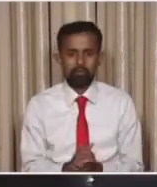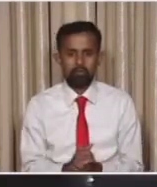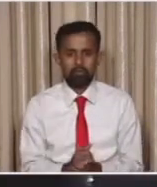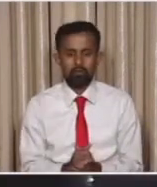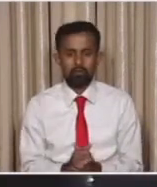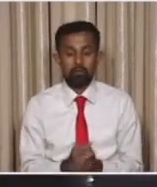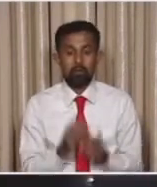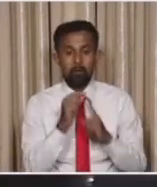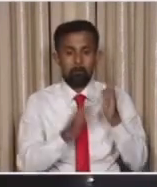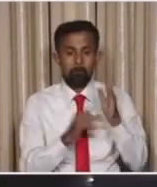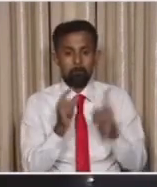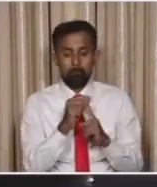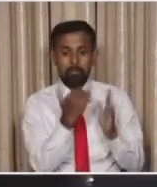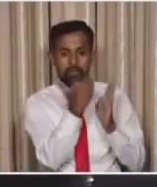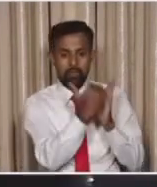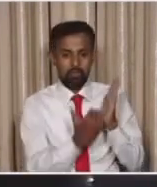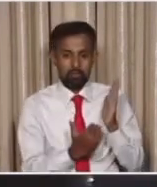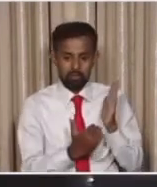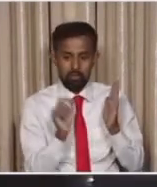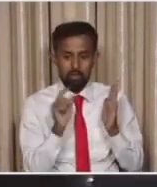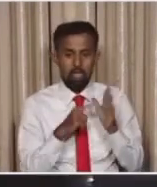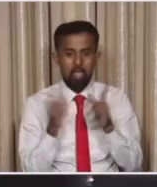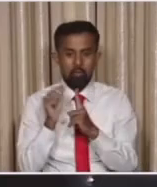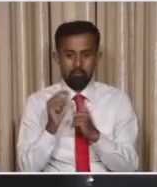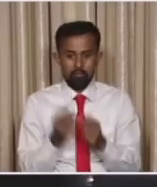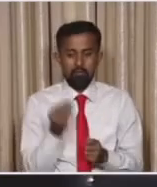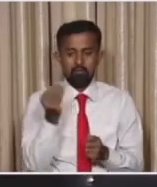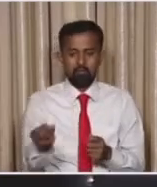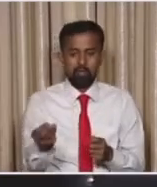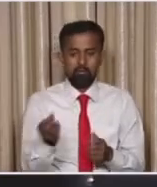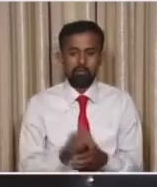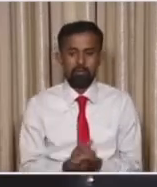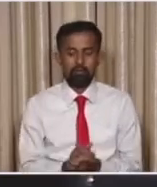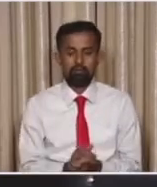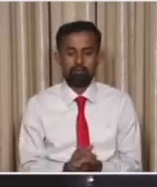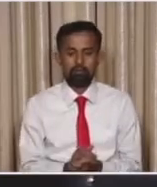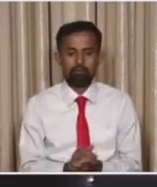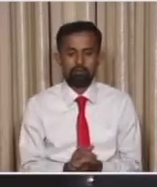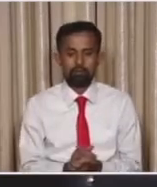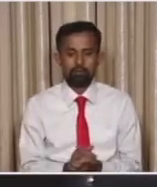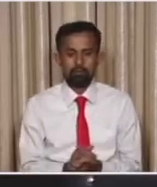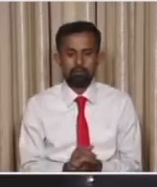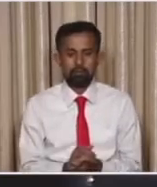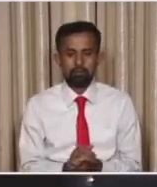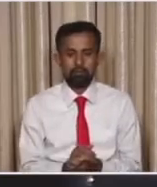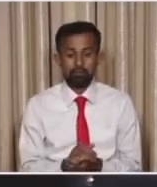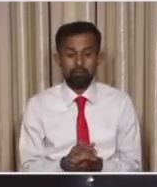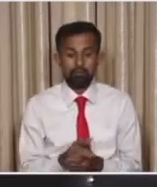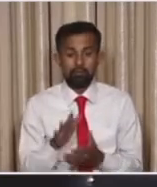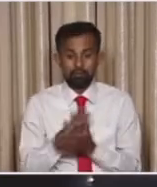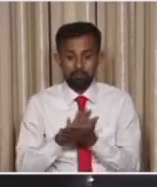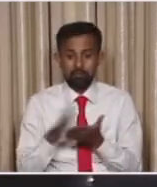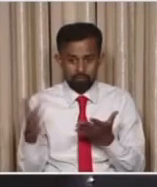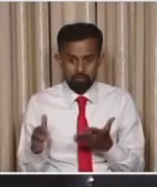මන්ත්‍රීවරුන්ගේ ලයිස්ට් වලටයි දෙන්නේ කියලා ඇප්ලිකේෂන් නිකුත් කරන්න කියලා. එහෙම තමයි මම ජගත් කුමාර මහත්මයා ඒක නිවැරදි කරලා